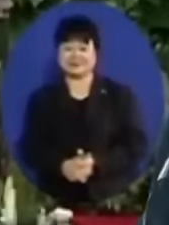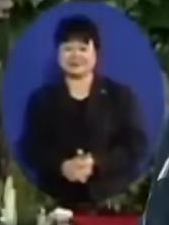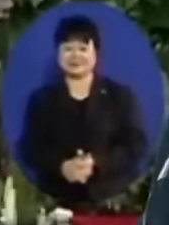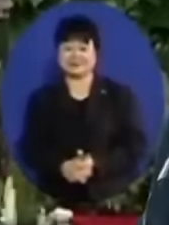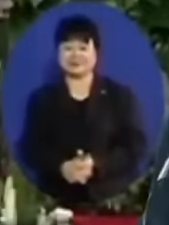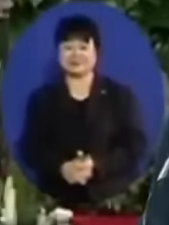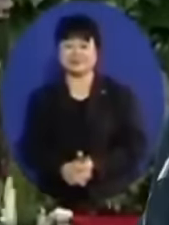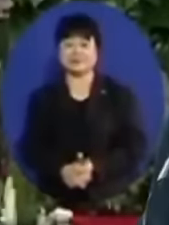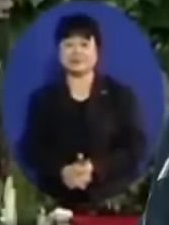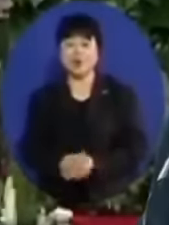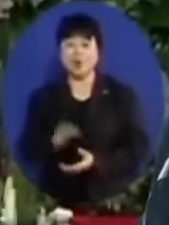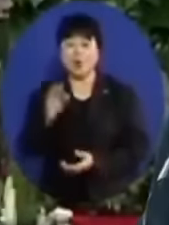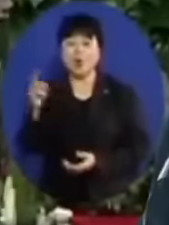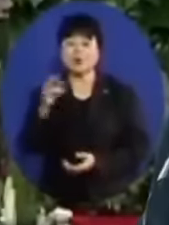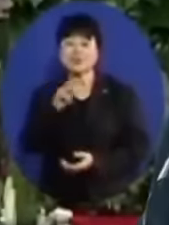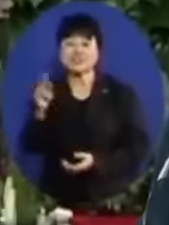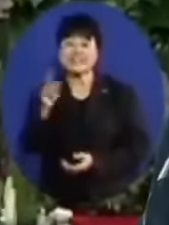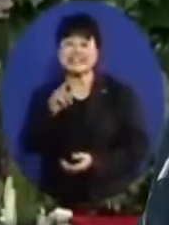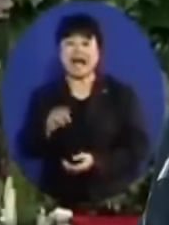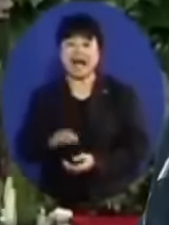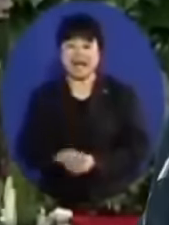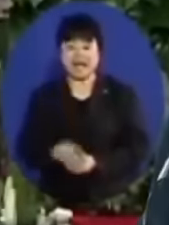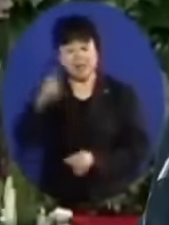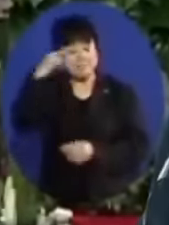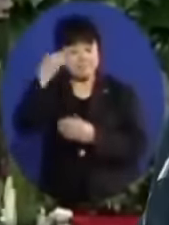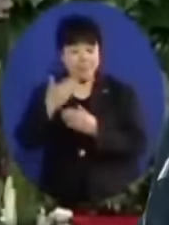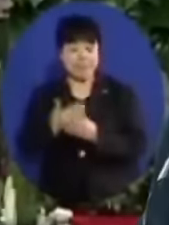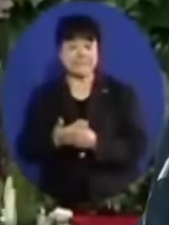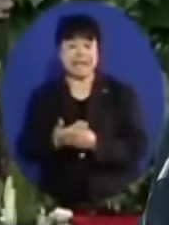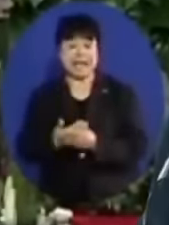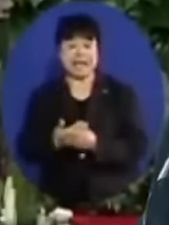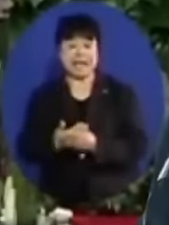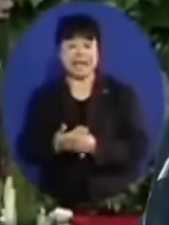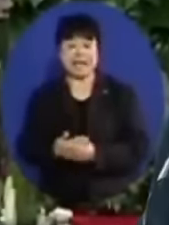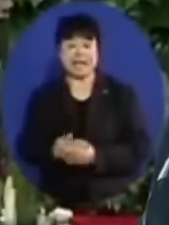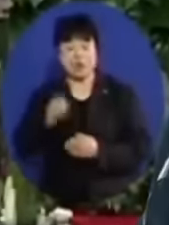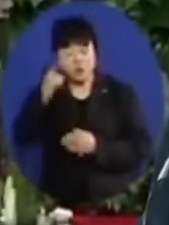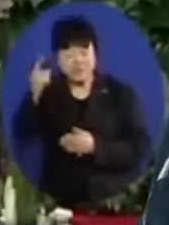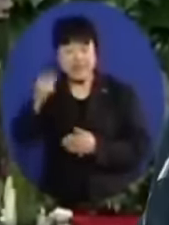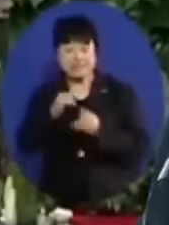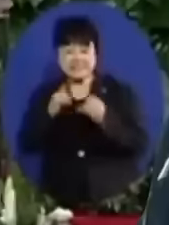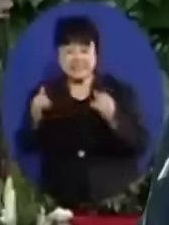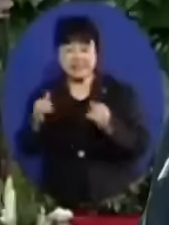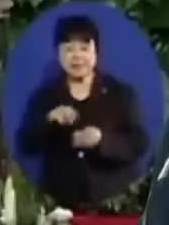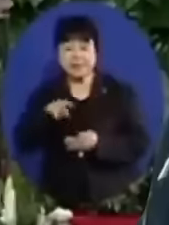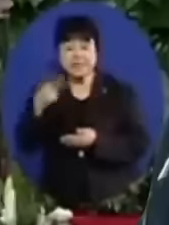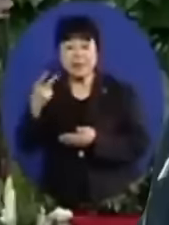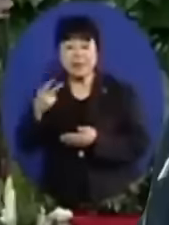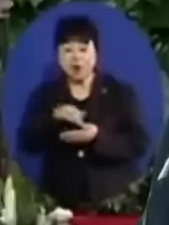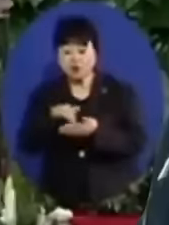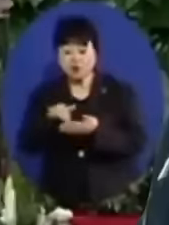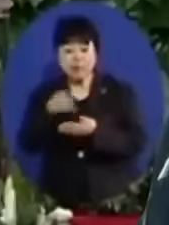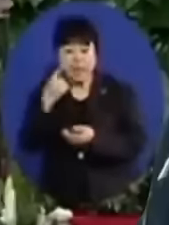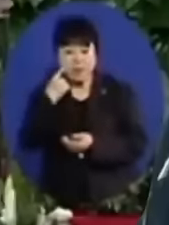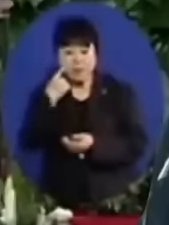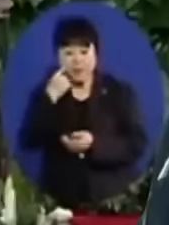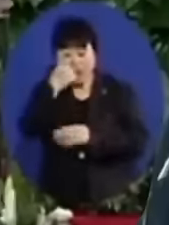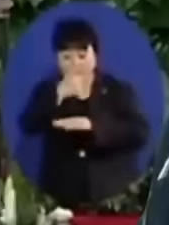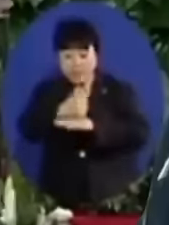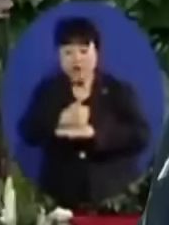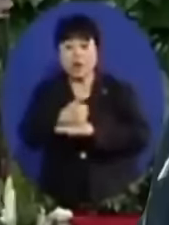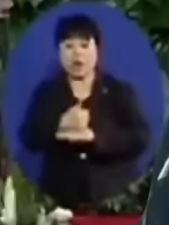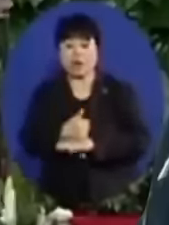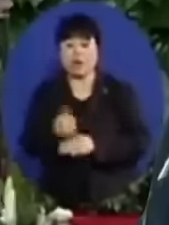오스트리아 빈 대학의 보울로 박사는 역사적으로 위대한 인물 200명을 조사하여 공통점을 분석했습니다. 그 결과